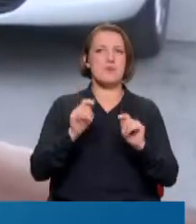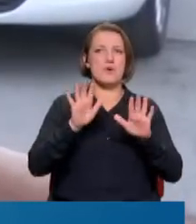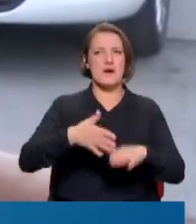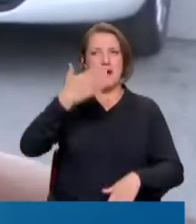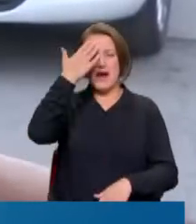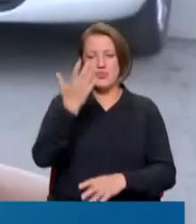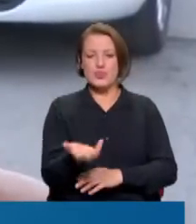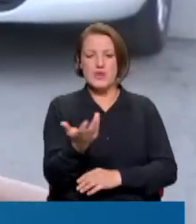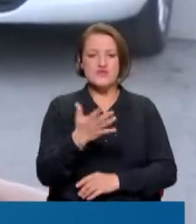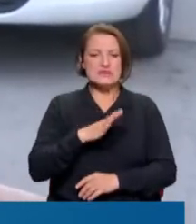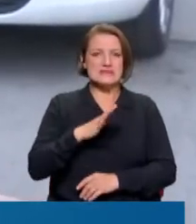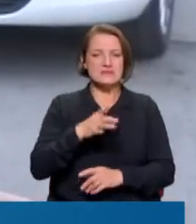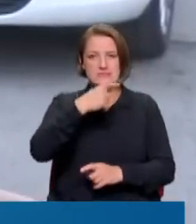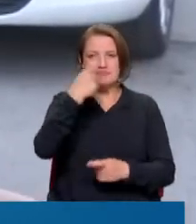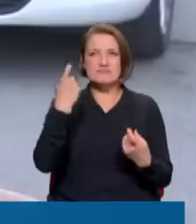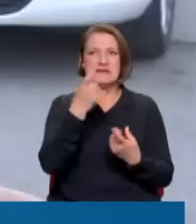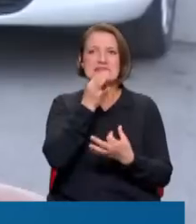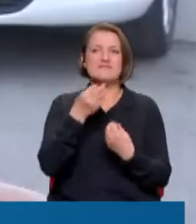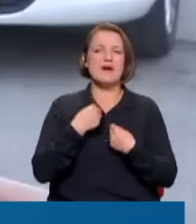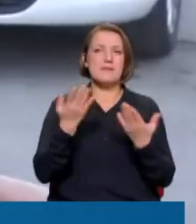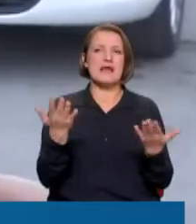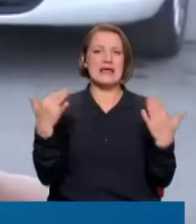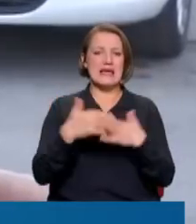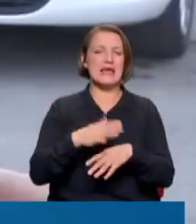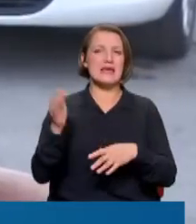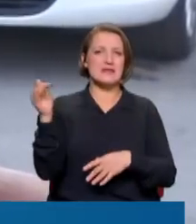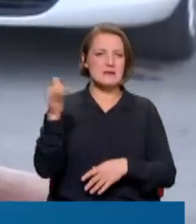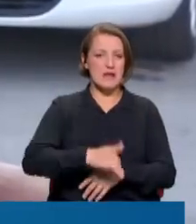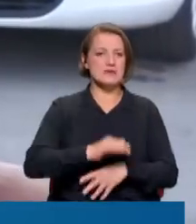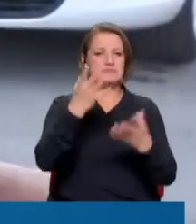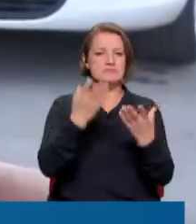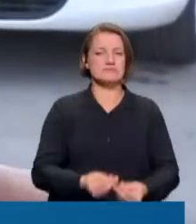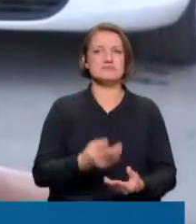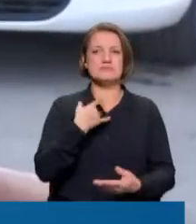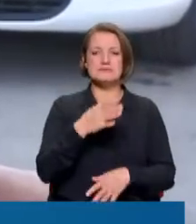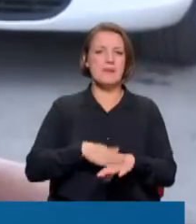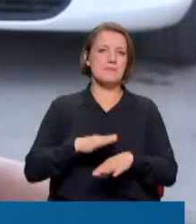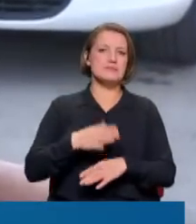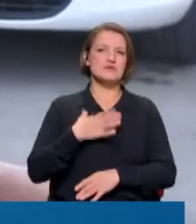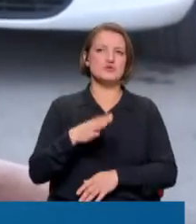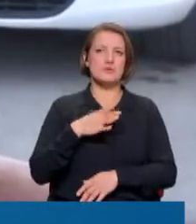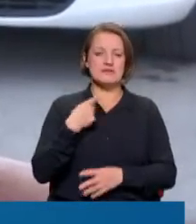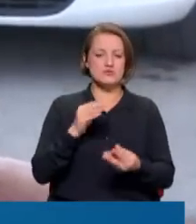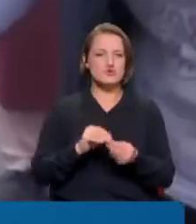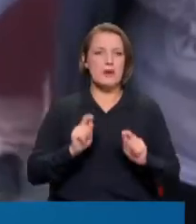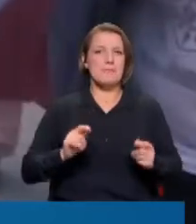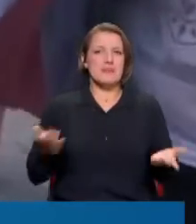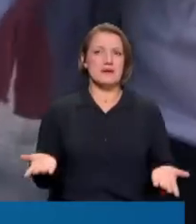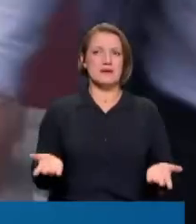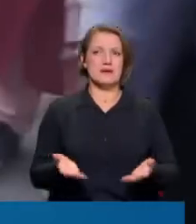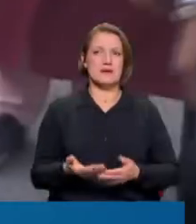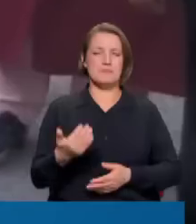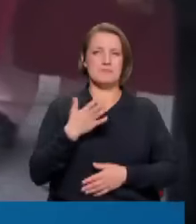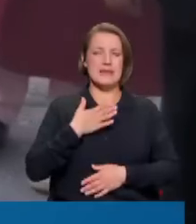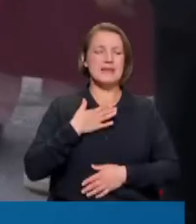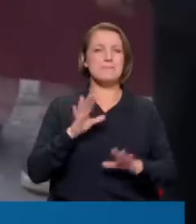ateş yakmak istedik ısınmak için ona izin vermediler gelip söndürmeye kalktılar Yani biz ne yapmamızı istiyorlar Biz bir suç işlemedik ya Benim